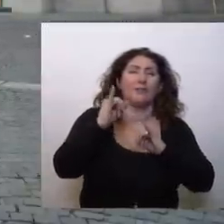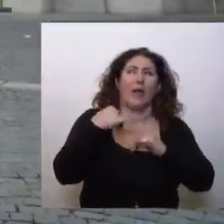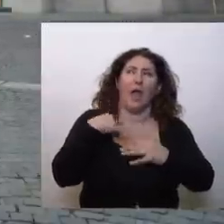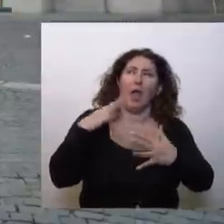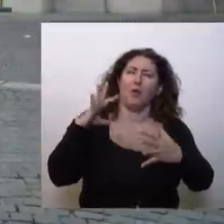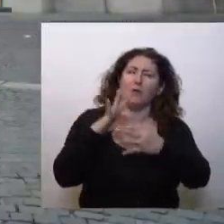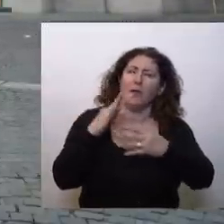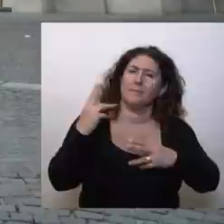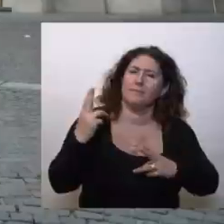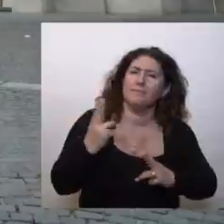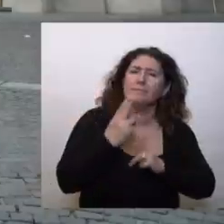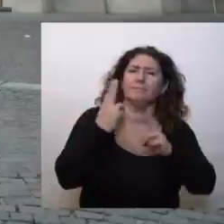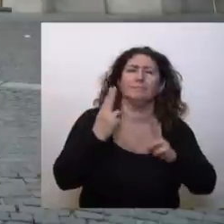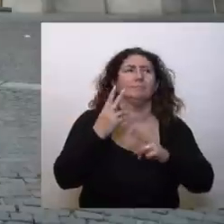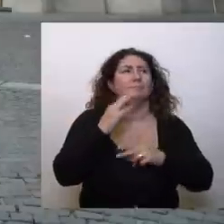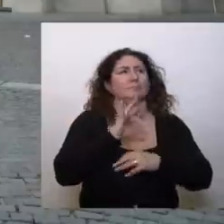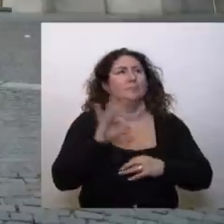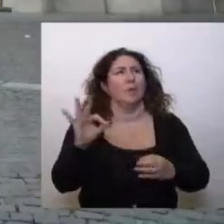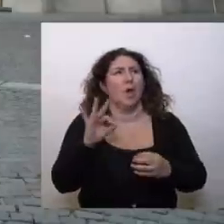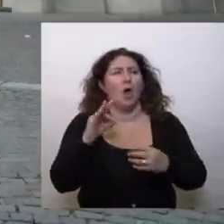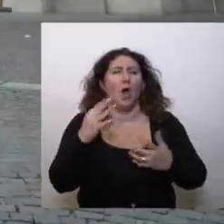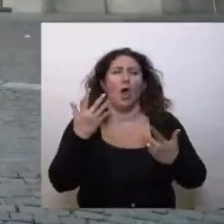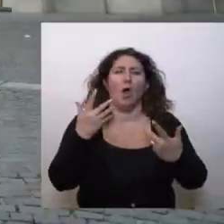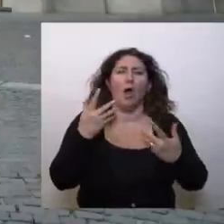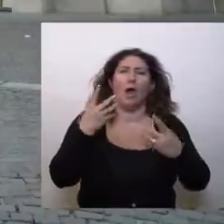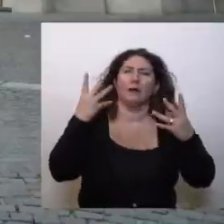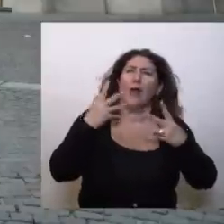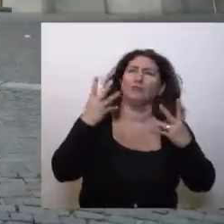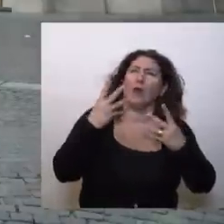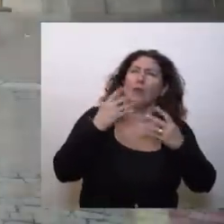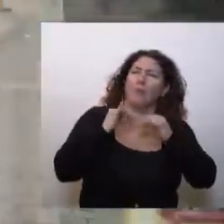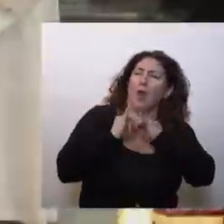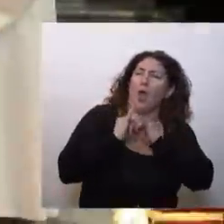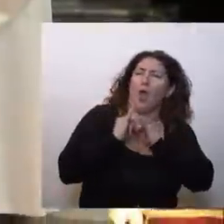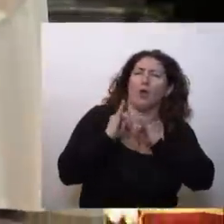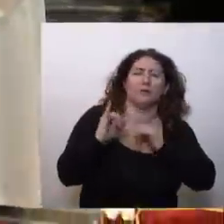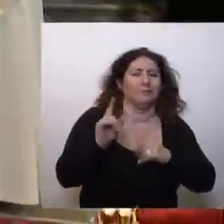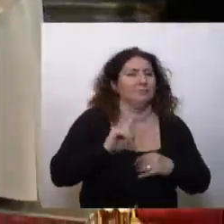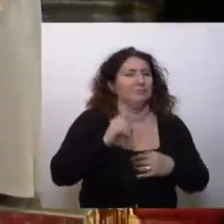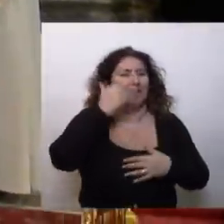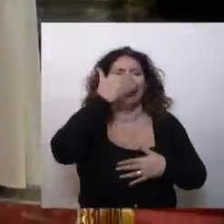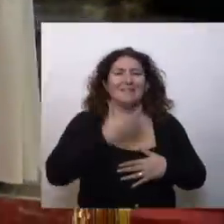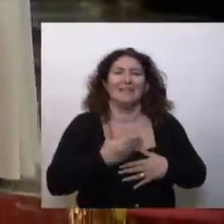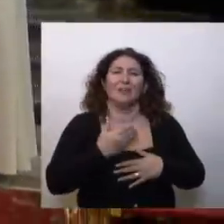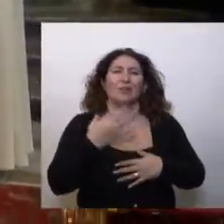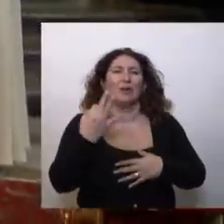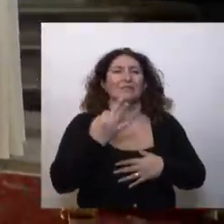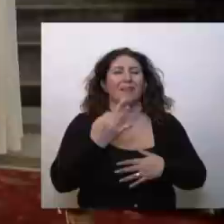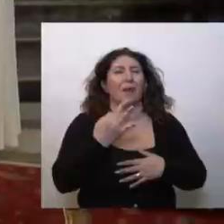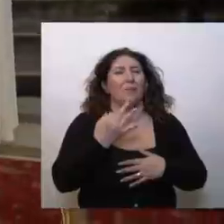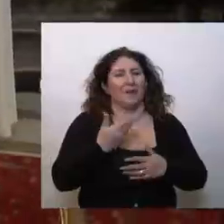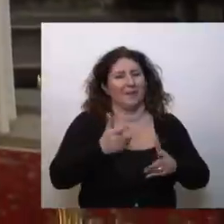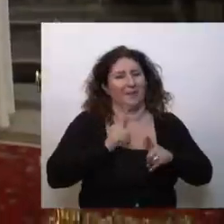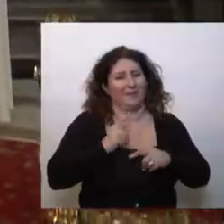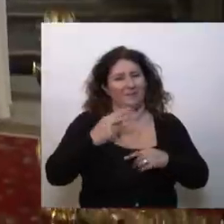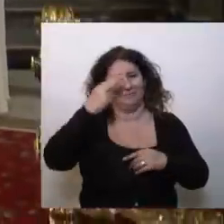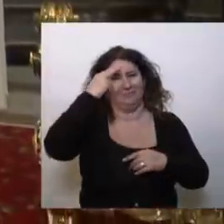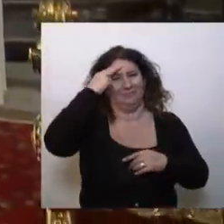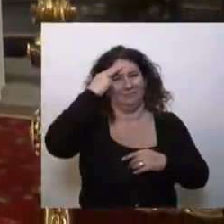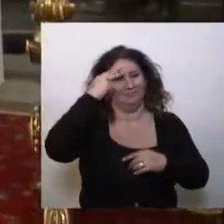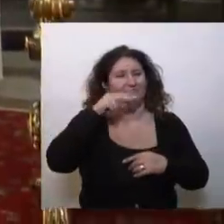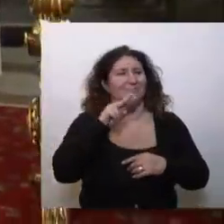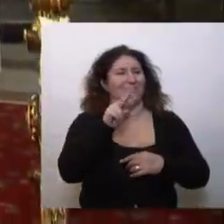inaccessibile, in un ragionamento astratto, no. La Sindone ci ricorda che la nostra è una preghiera davanti a un Dio che si è